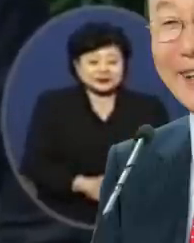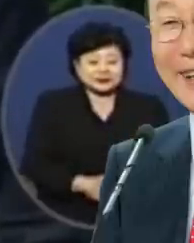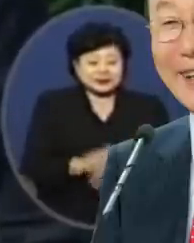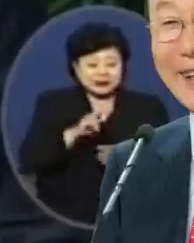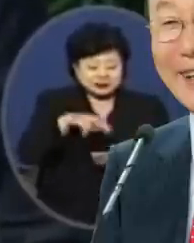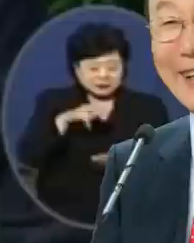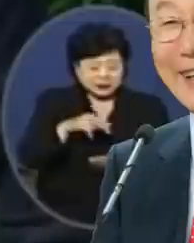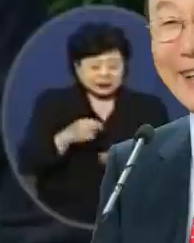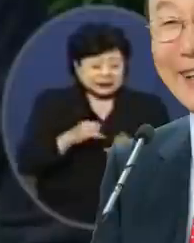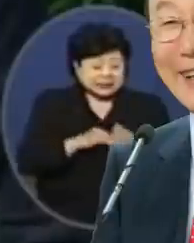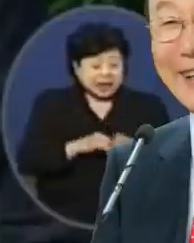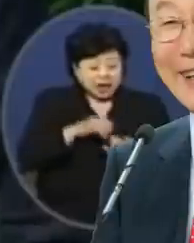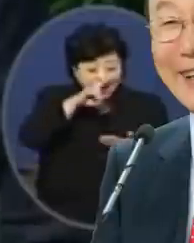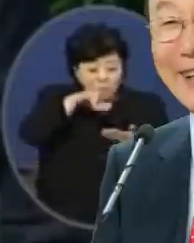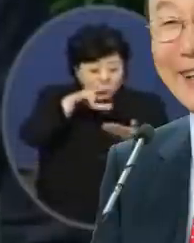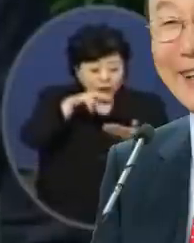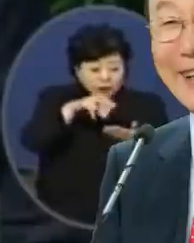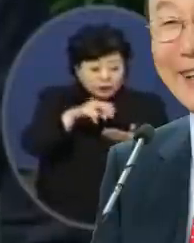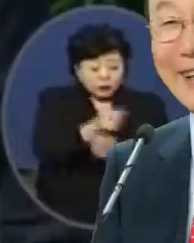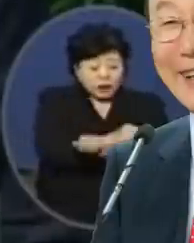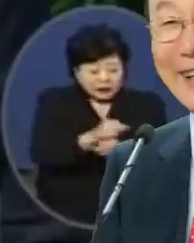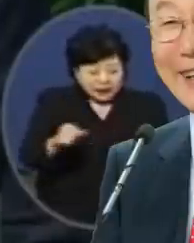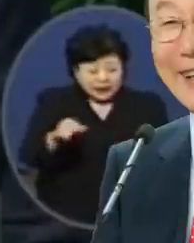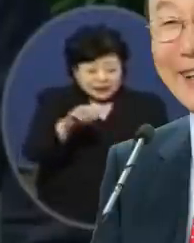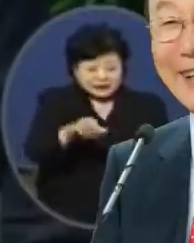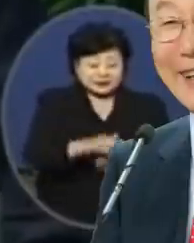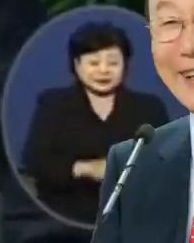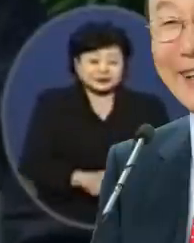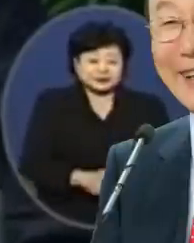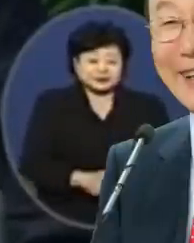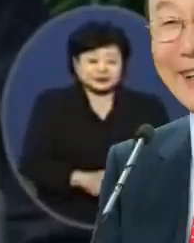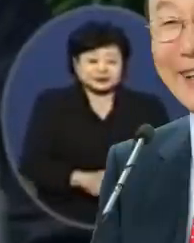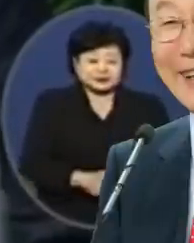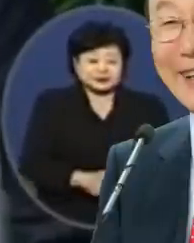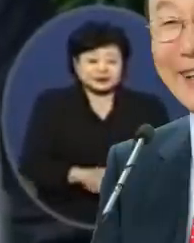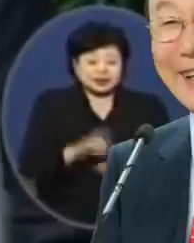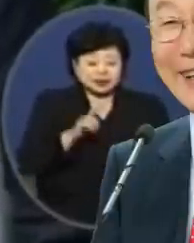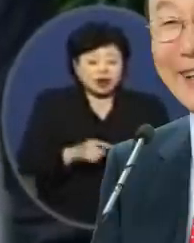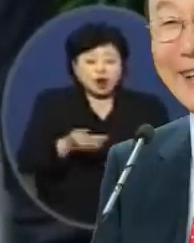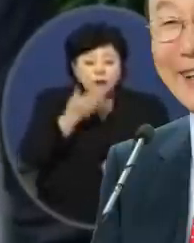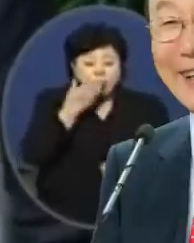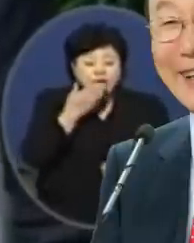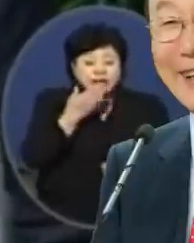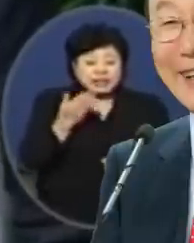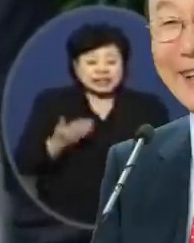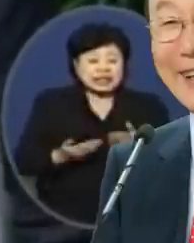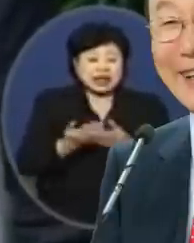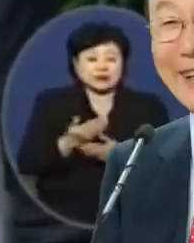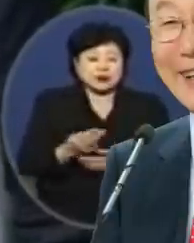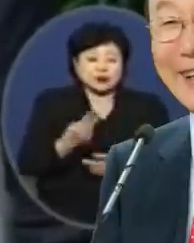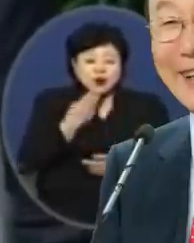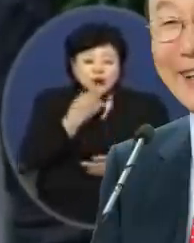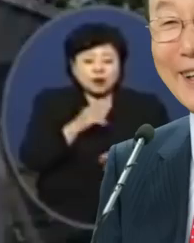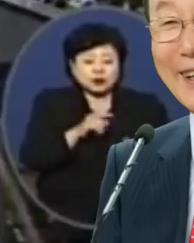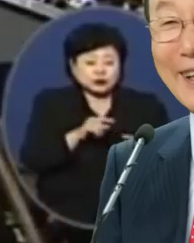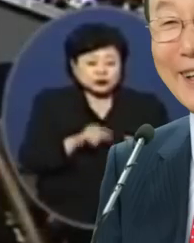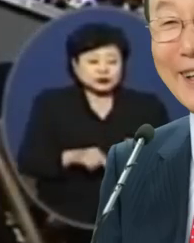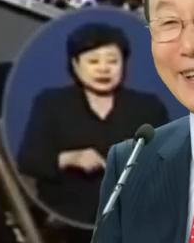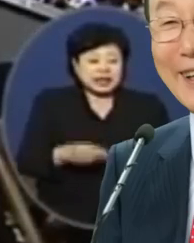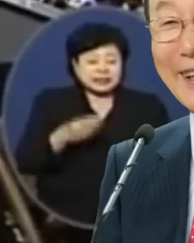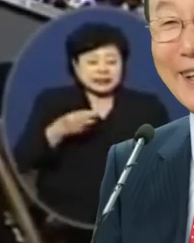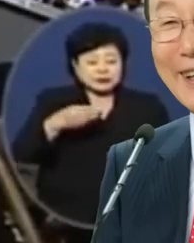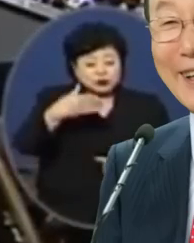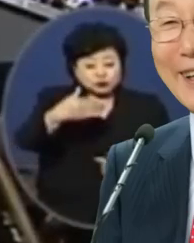성경에, 우리 신약 성경에 보면 광야에서 떡을 먹인 사건이 나옵니다. 요한복음 6장 3절로 9절에